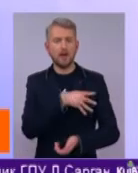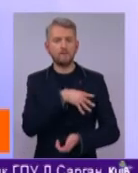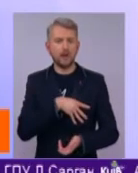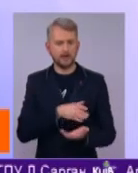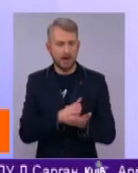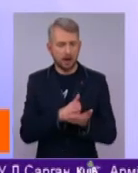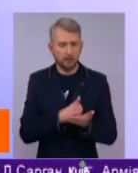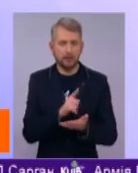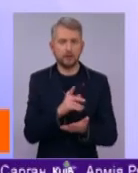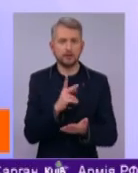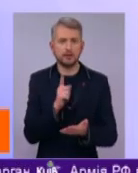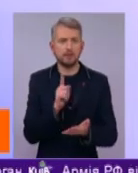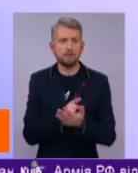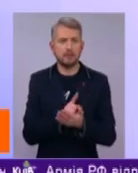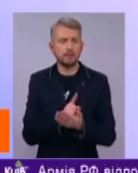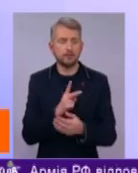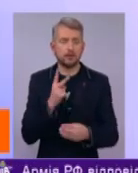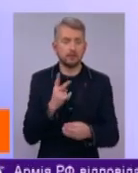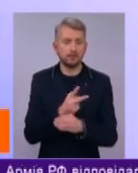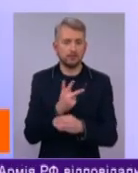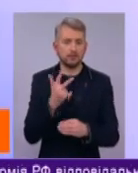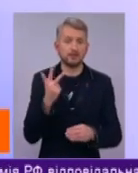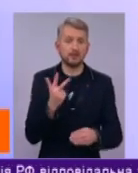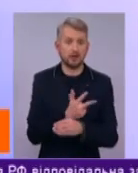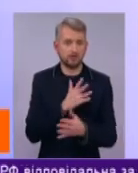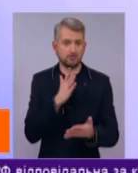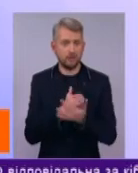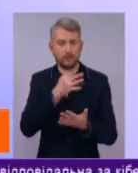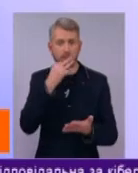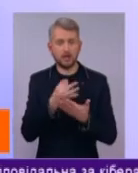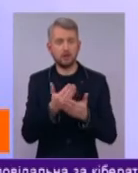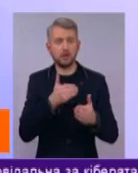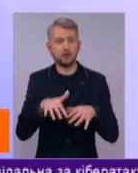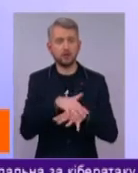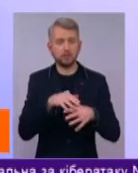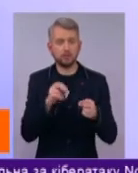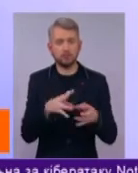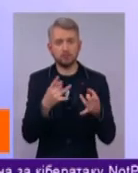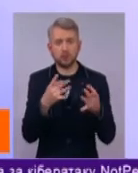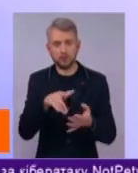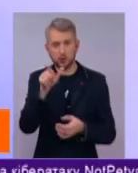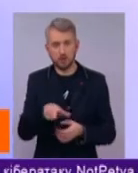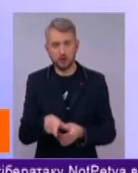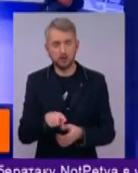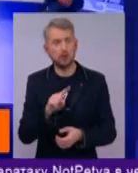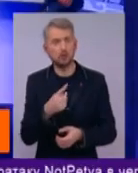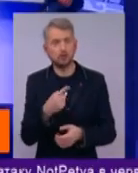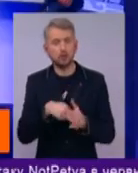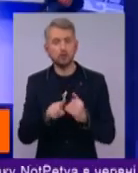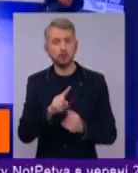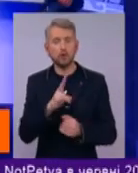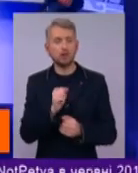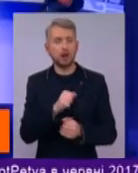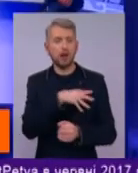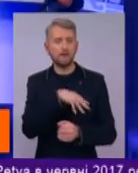має вдвічі, щоб не втричі, більшу відповідальність перед суспільством, ніж звичайний громадянин. Чому? Тому що на